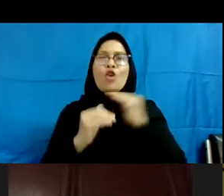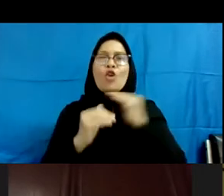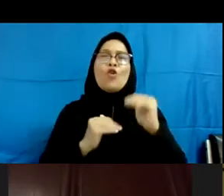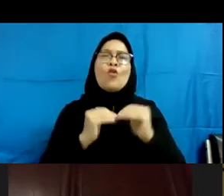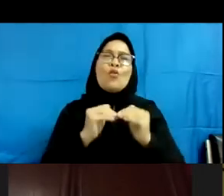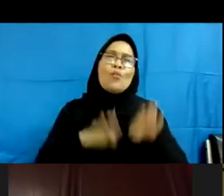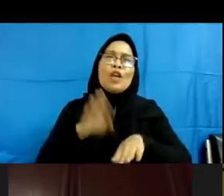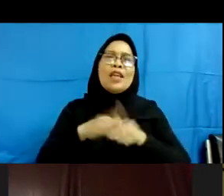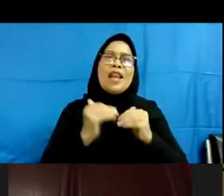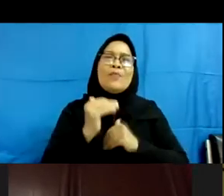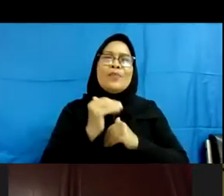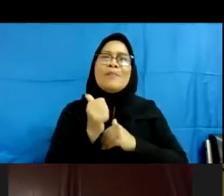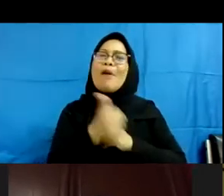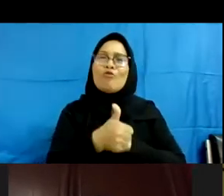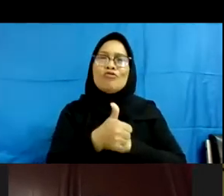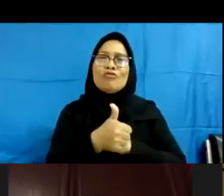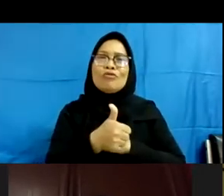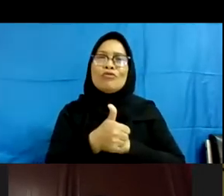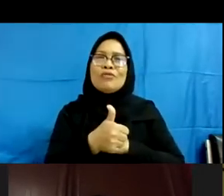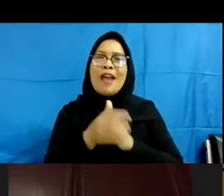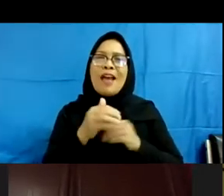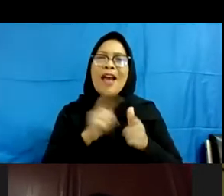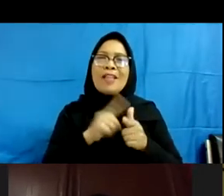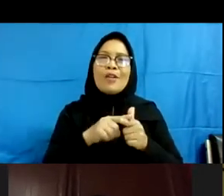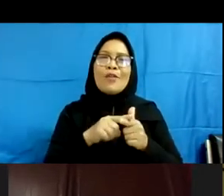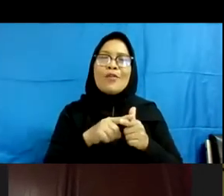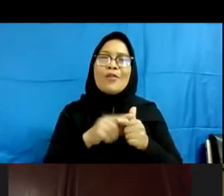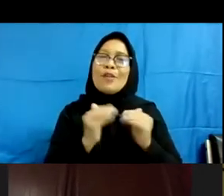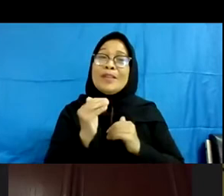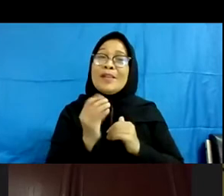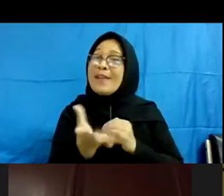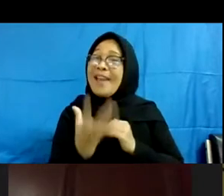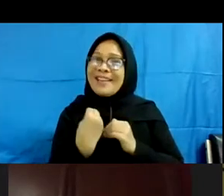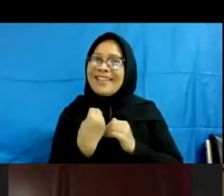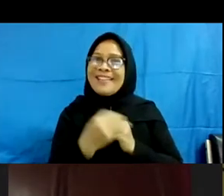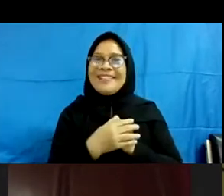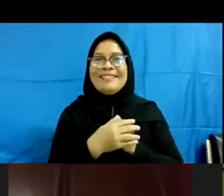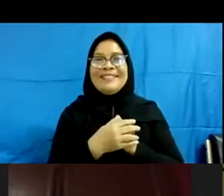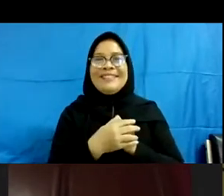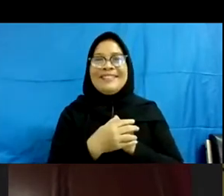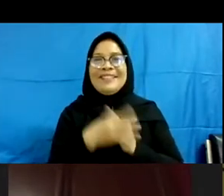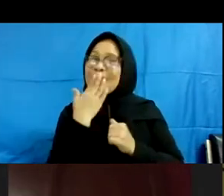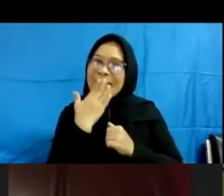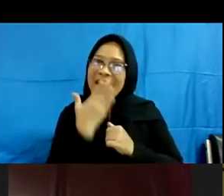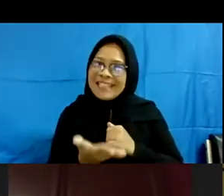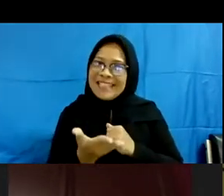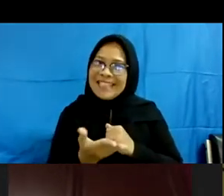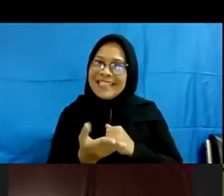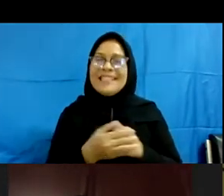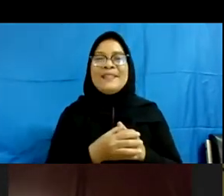kasih. Bu Direktur, Bu Pak Kepala Balai. Terima kasih, Mas Dimas. 5